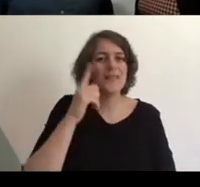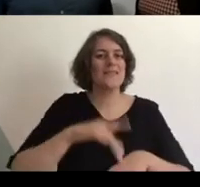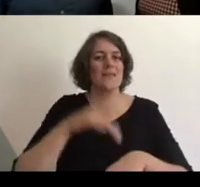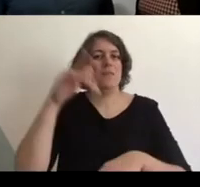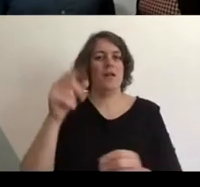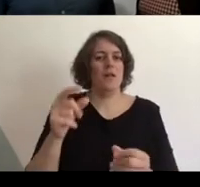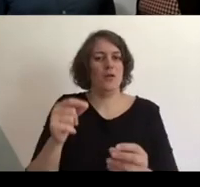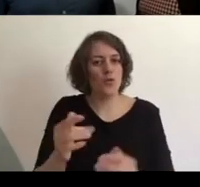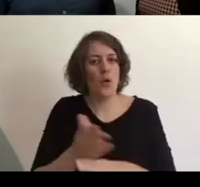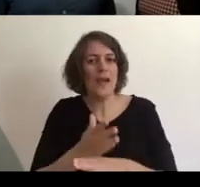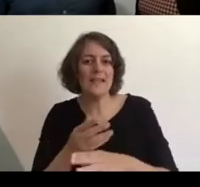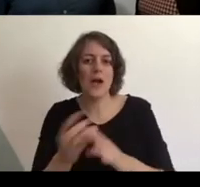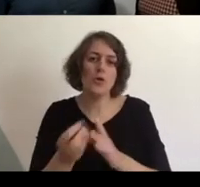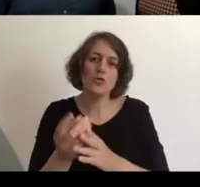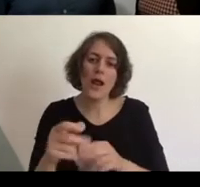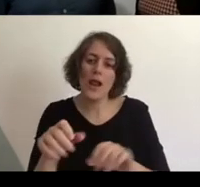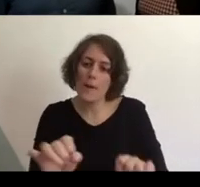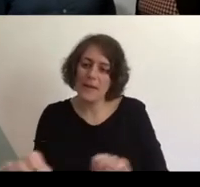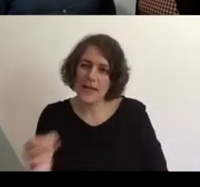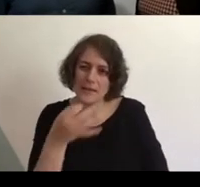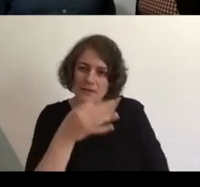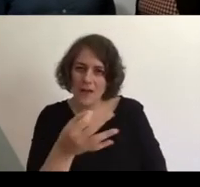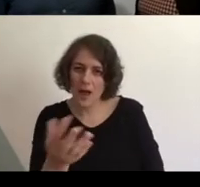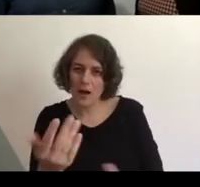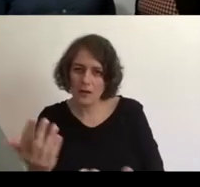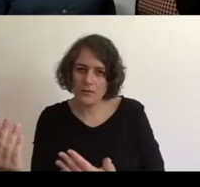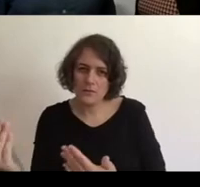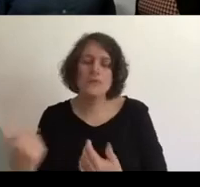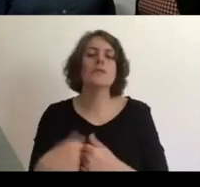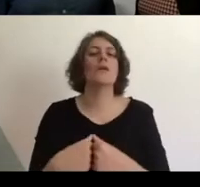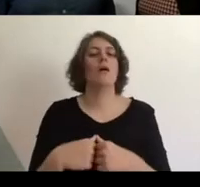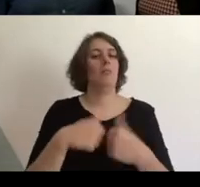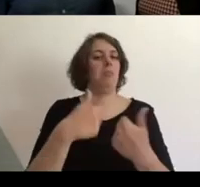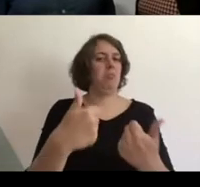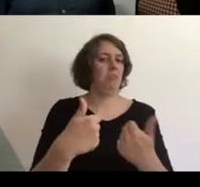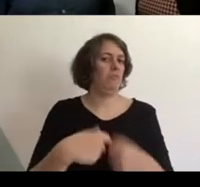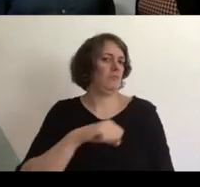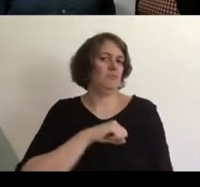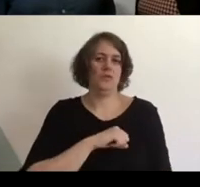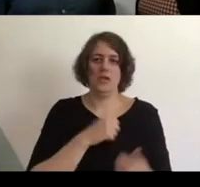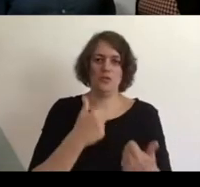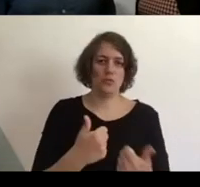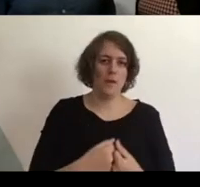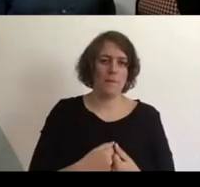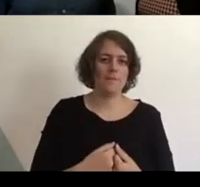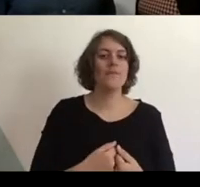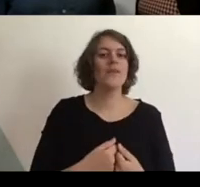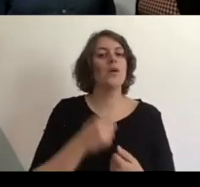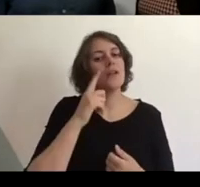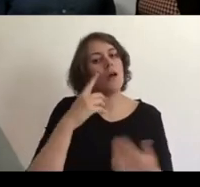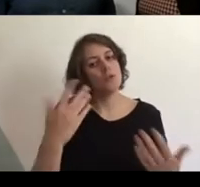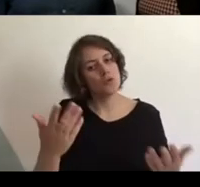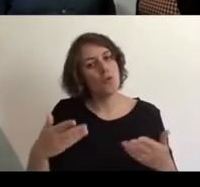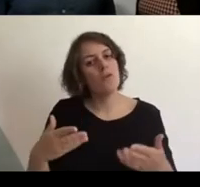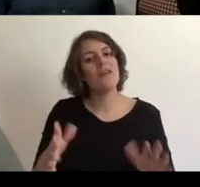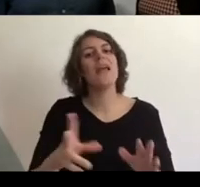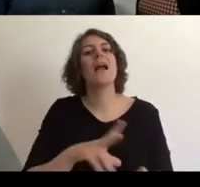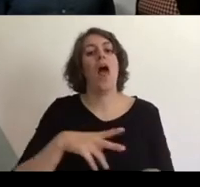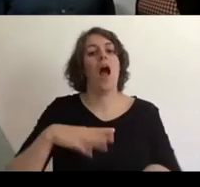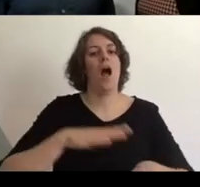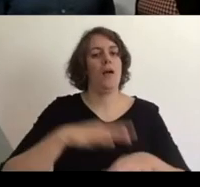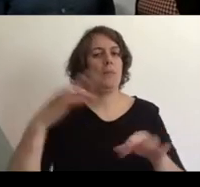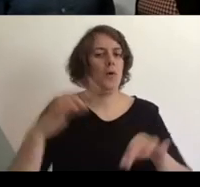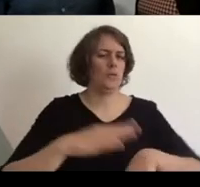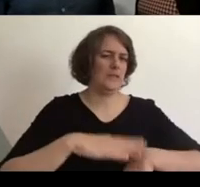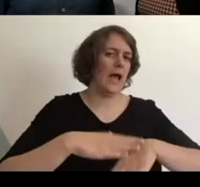wäre sozusagen mein Weg zu sagen, das ist der Weg, wie wir eben, das ist ein langfristiger Weg, aber